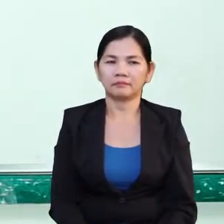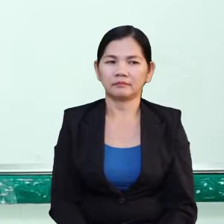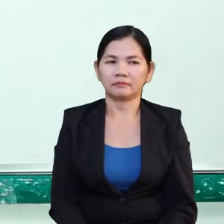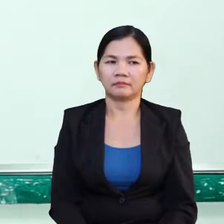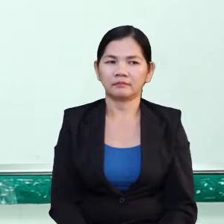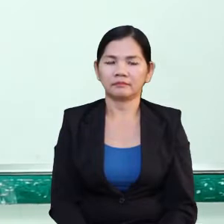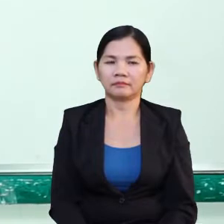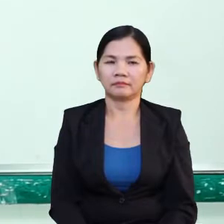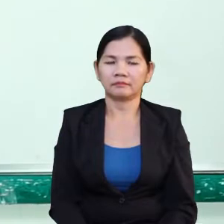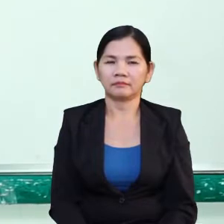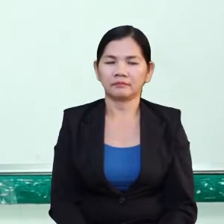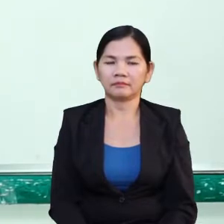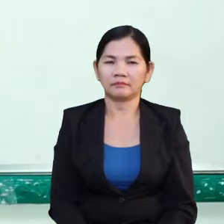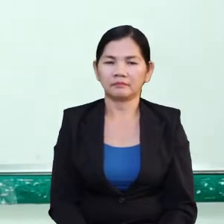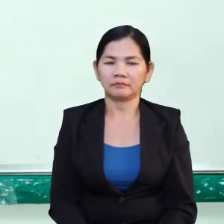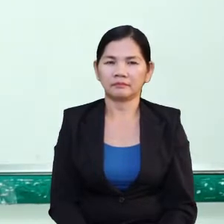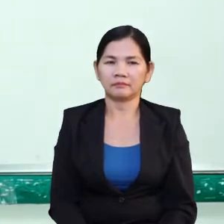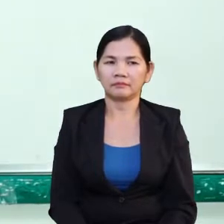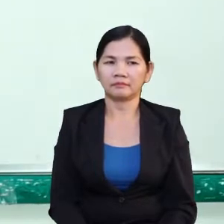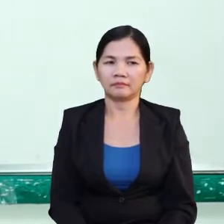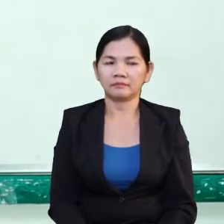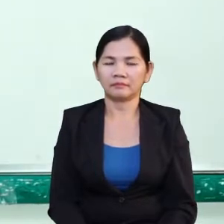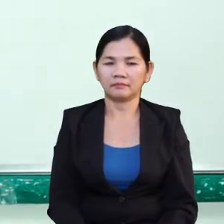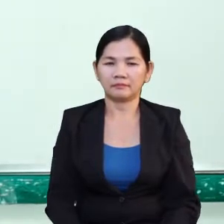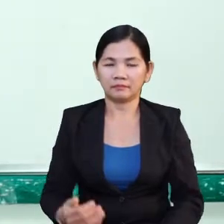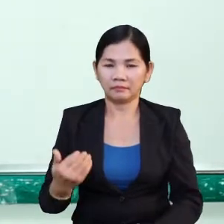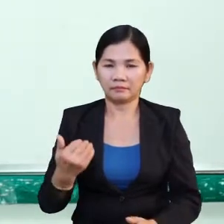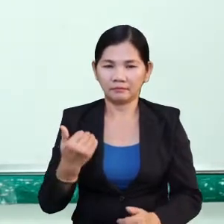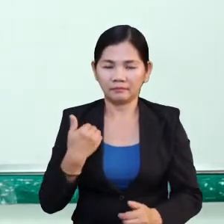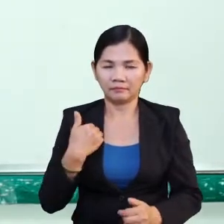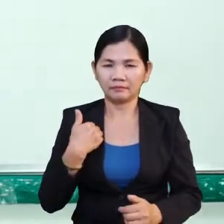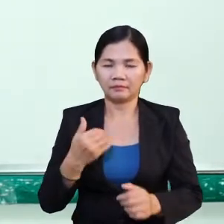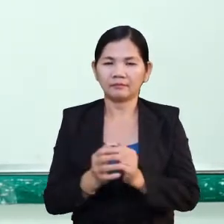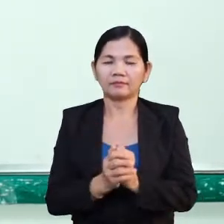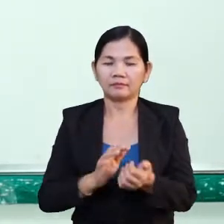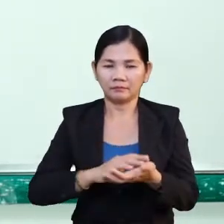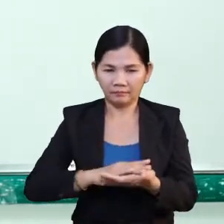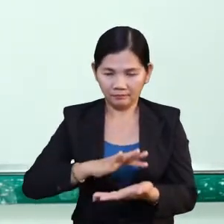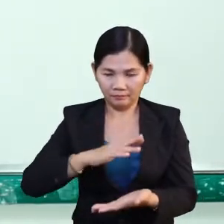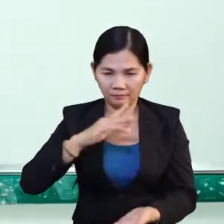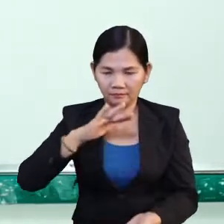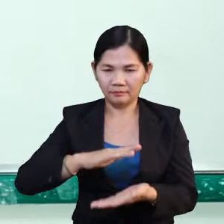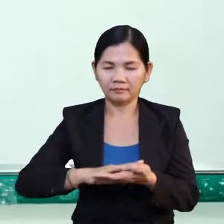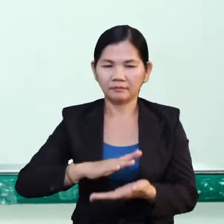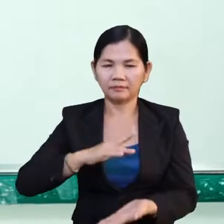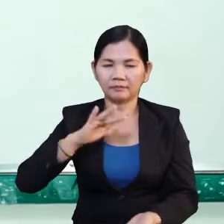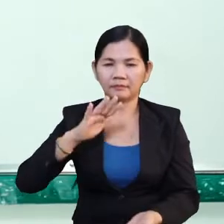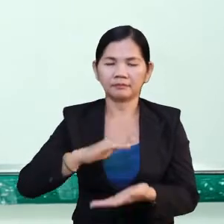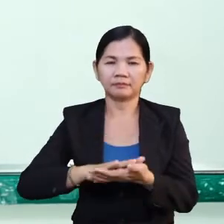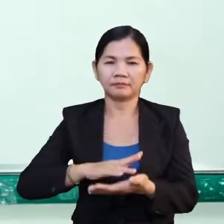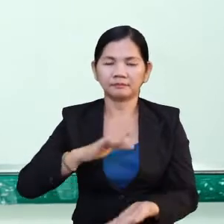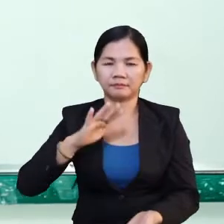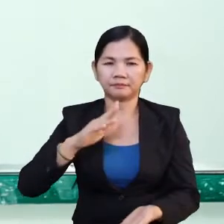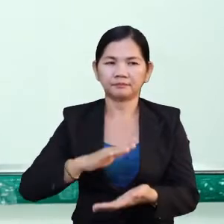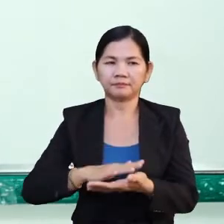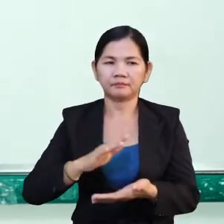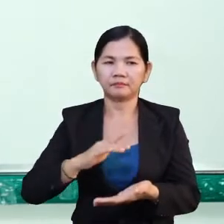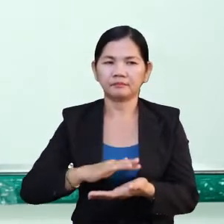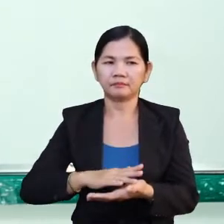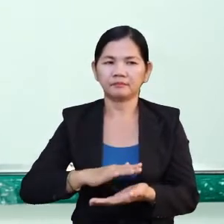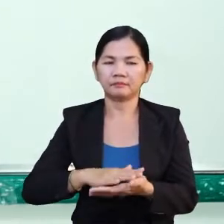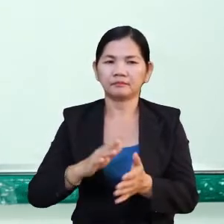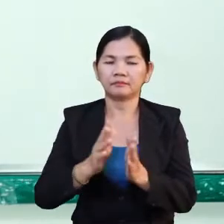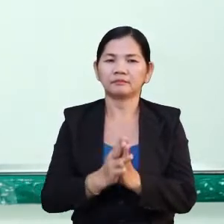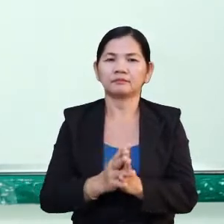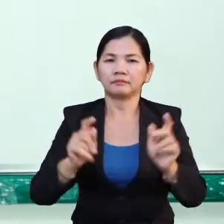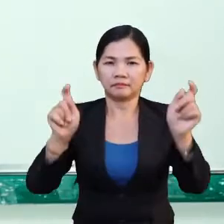ចាមកដល់ហើយតែនតែនតែនចាកូនមើលមើលអ្នកគ្រូបង្ហាញនេះគឺមានរាងជា